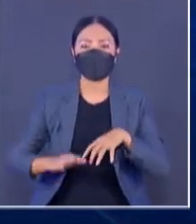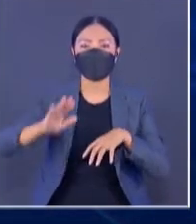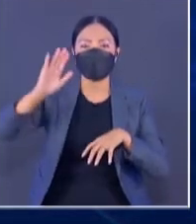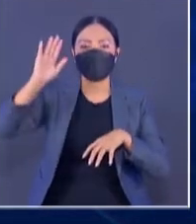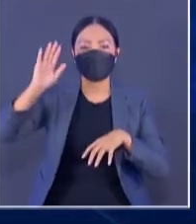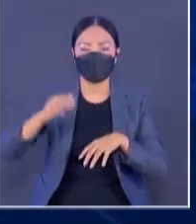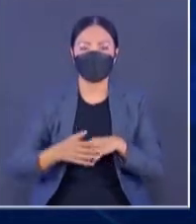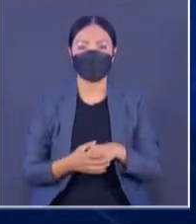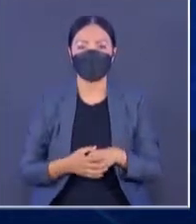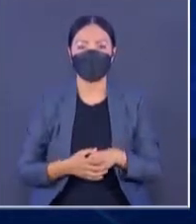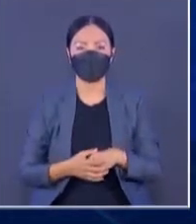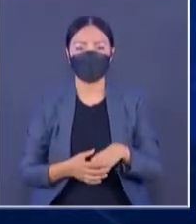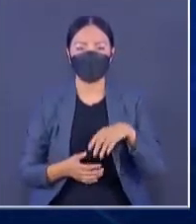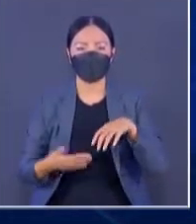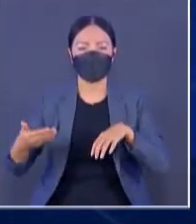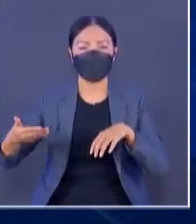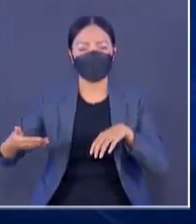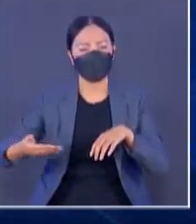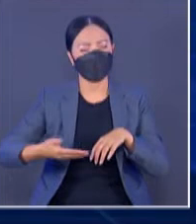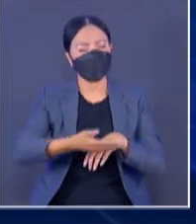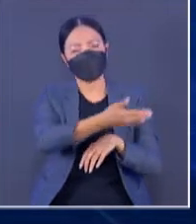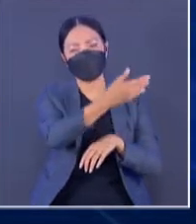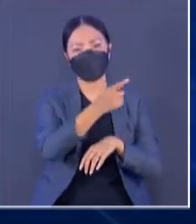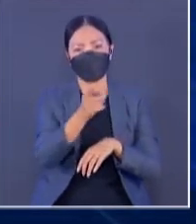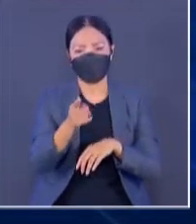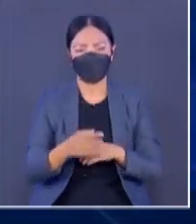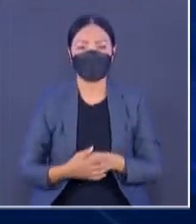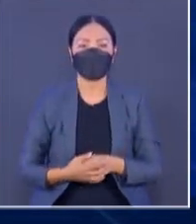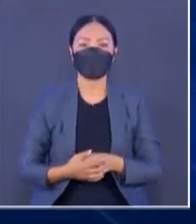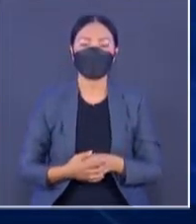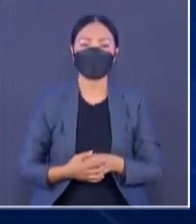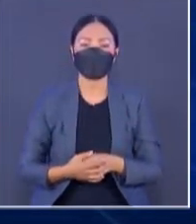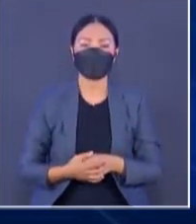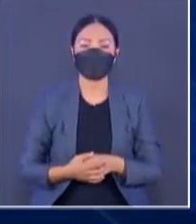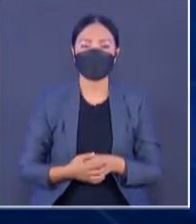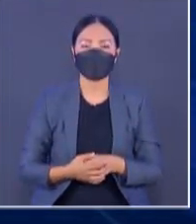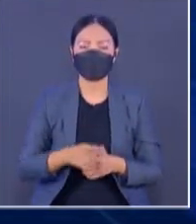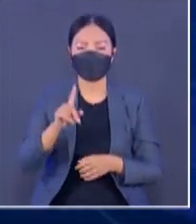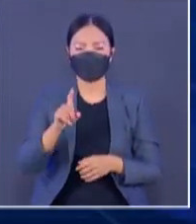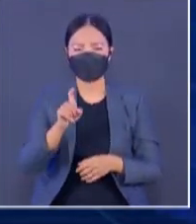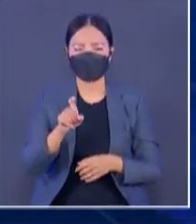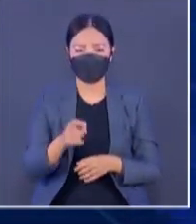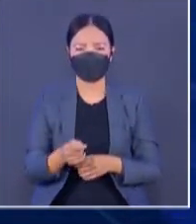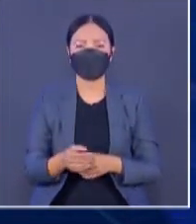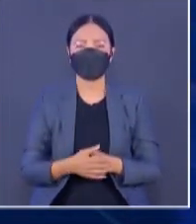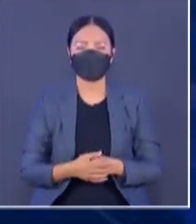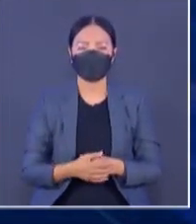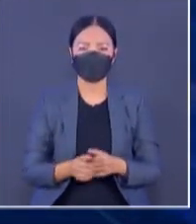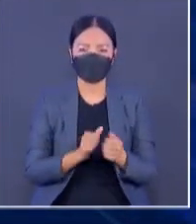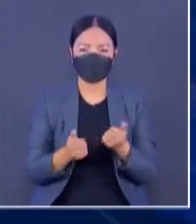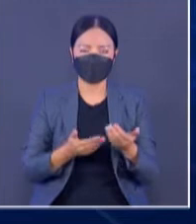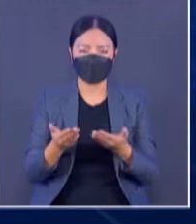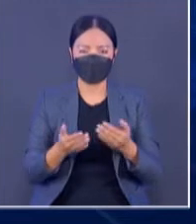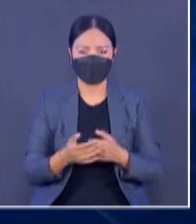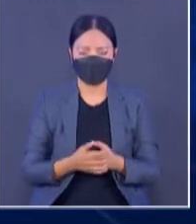ม่ได้ยินขับเร็วไปหรือเปล่านะคะก็เลยมีคลิปอันนี้ออกมาหลายคนก็บอกว่าพี่สงสัยน่าจะเป็นคู่แข่งกับไอติมแล้วนะก่อนหน้านี้มี